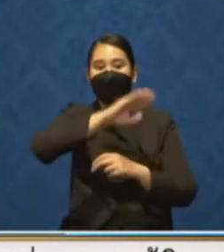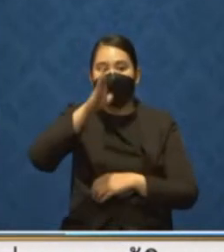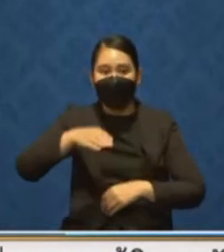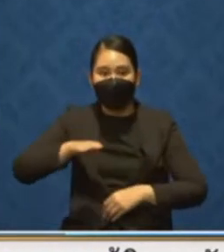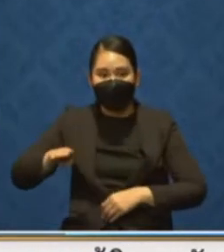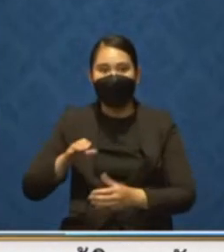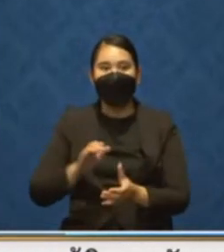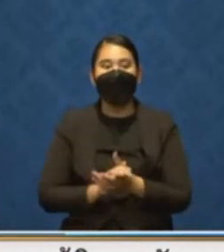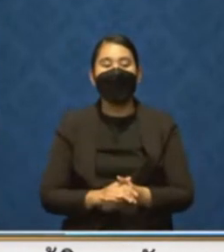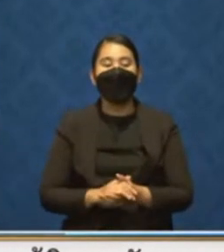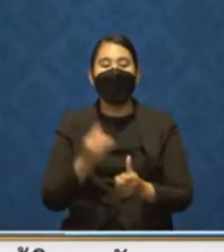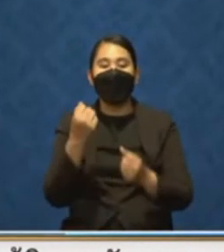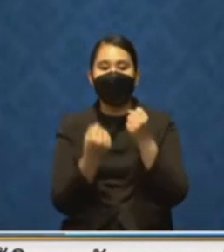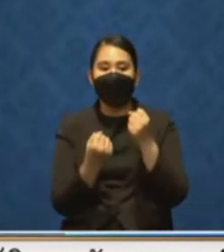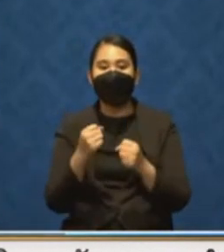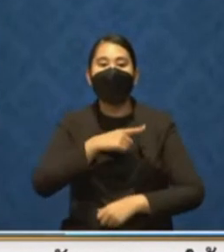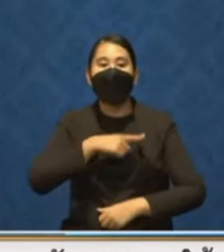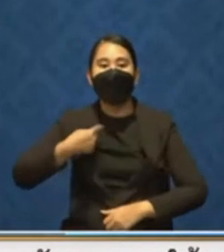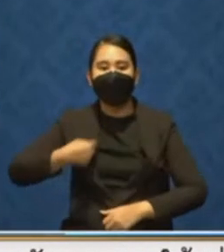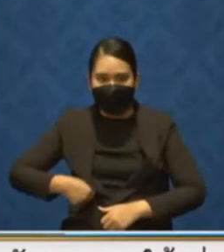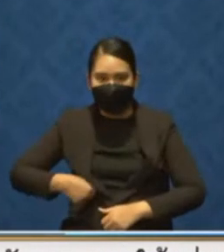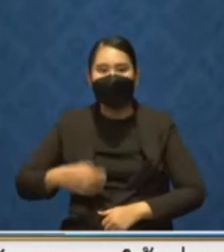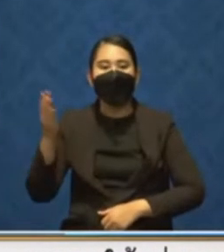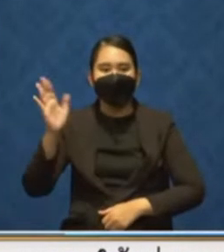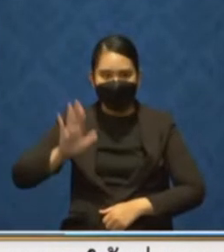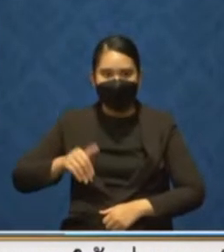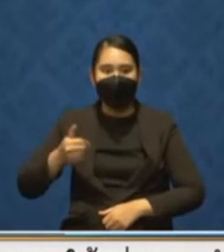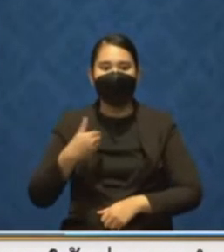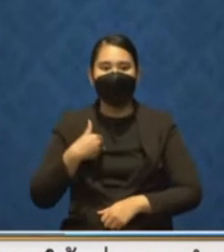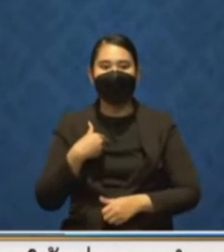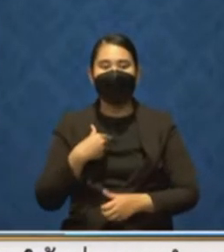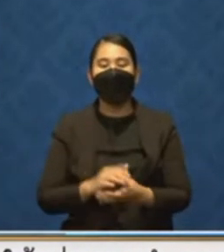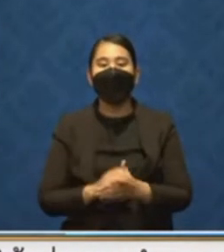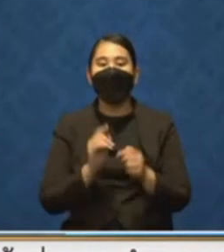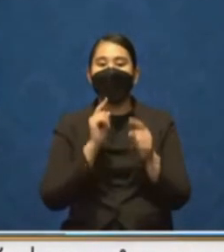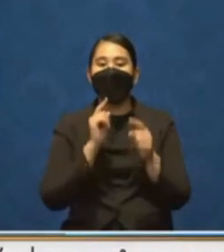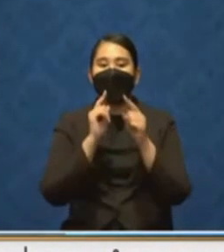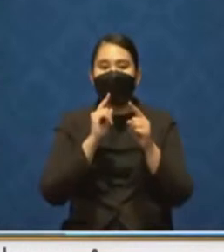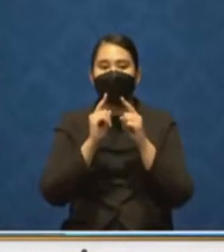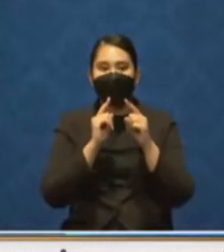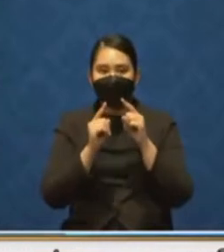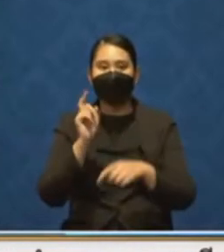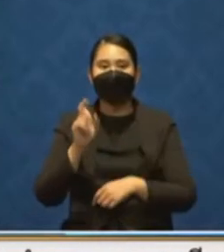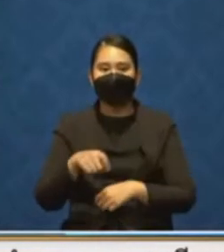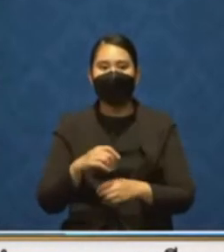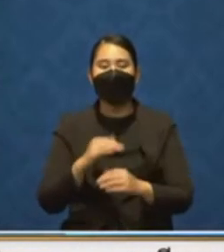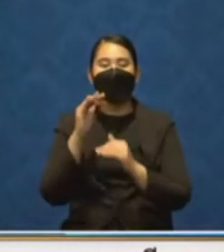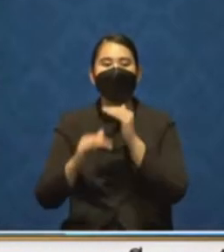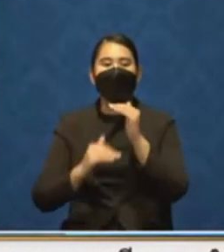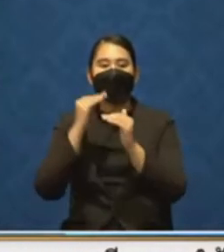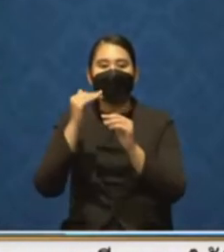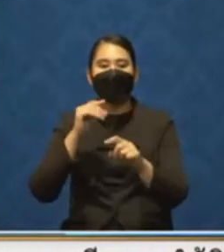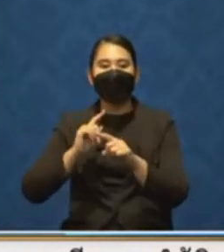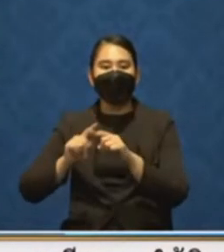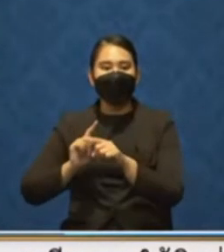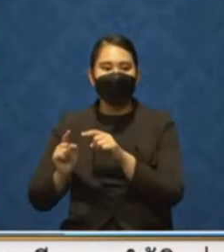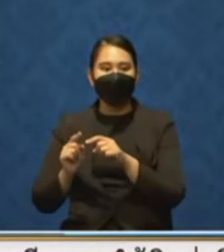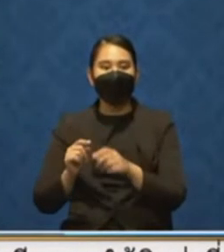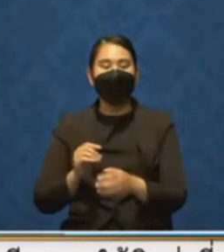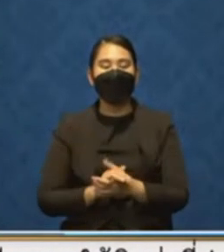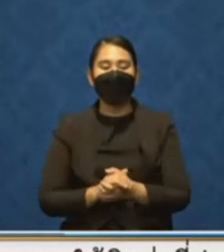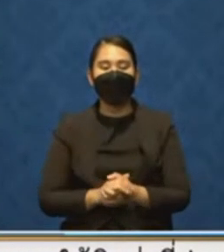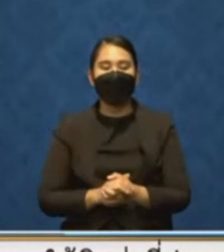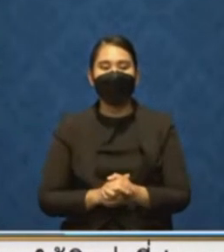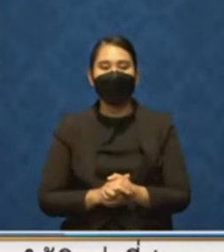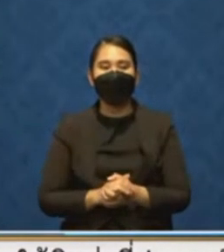ของเจนก็อย่ามานะครับมันก็มีต้องมีการพูดคุยกันนะฮะความก้าวหน้าจะเป็นเป็นหลายๆรอบด้วยกัน